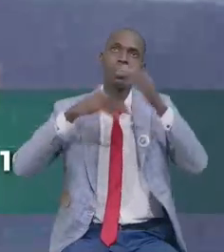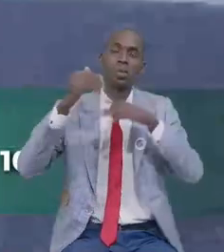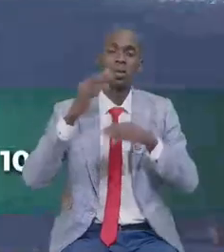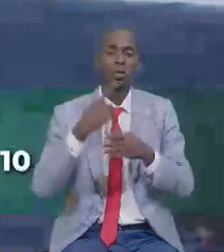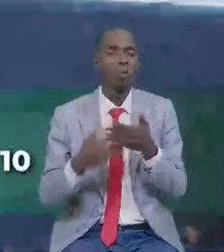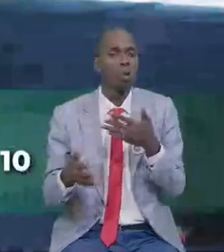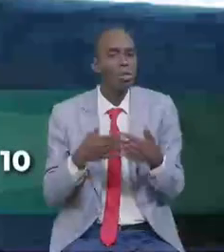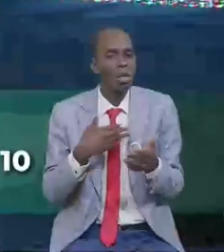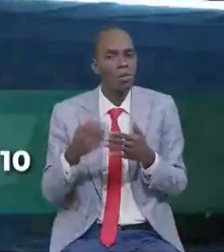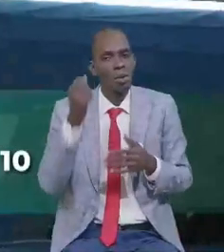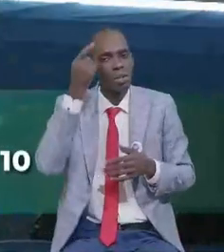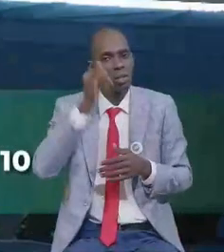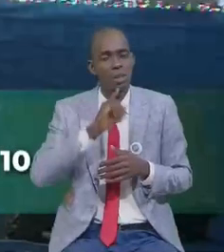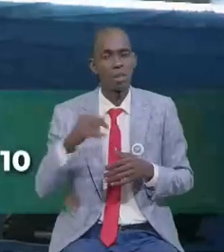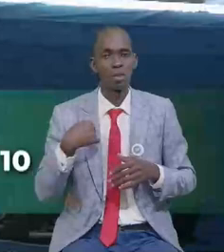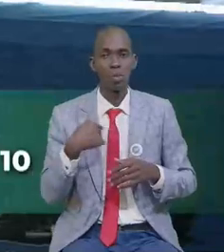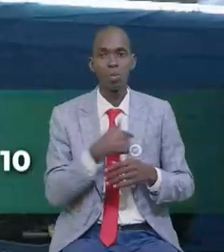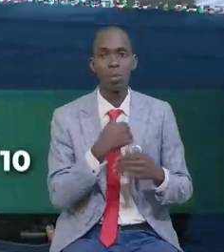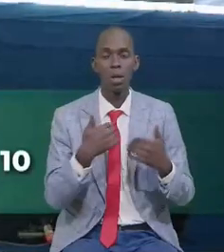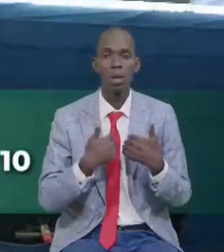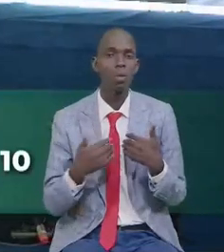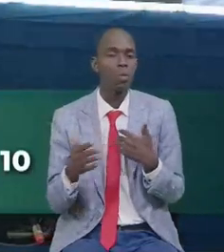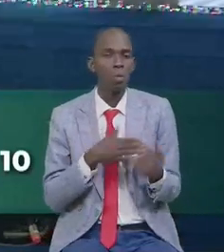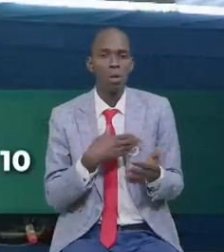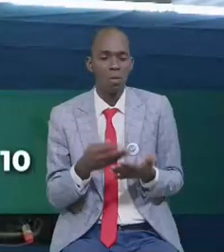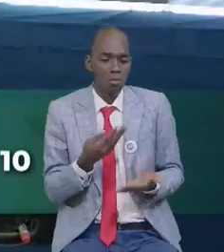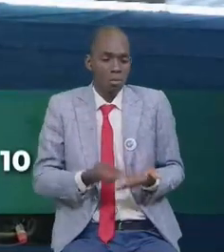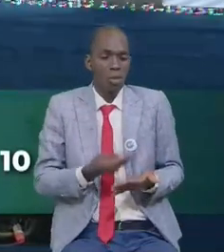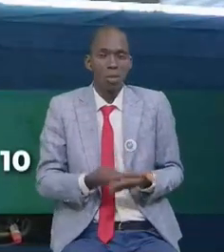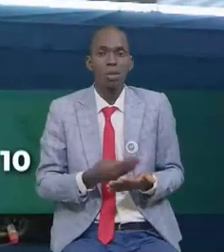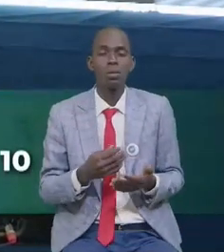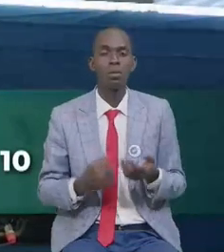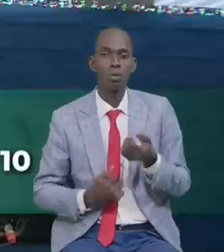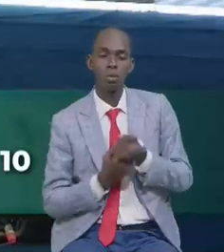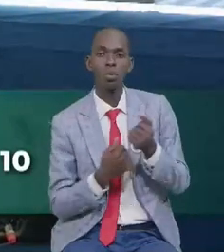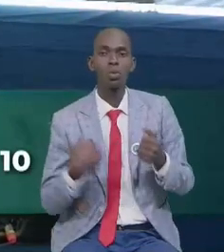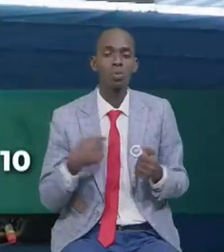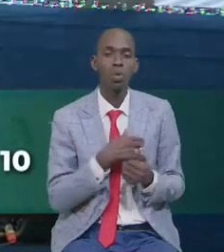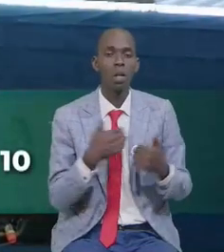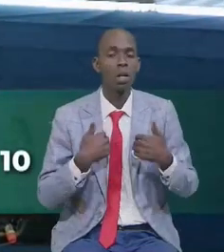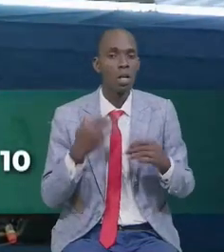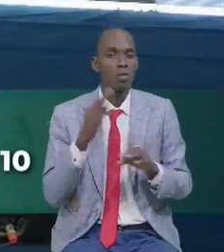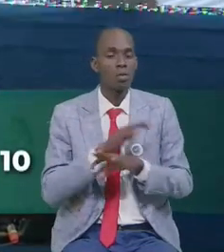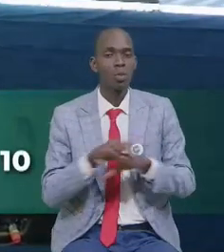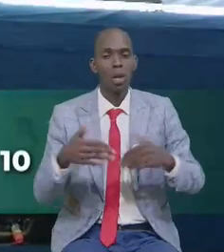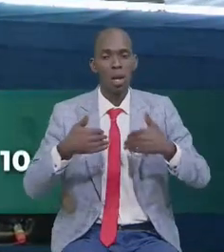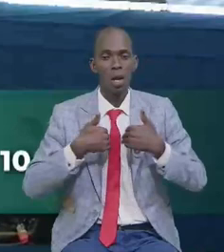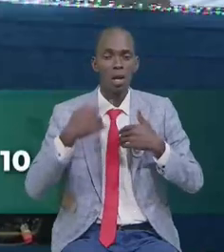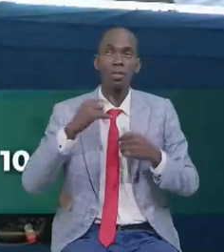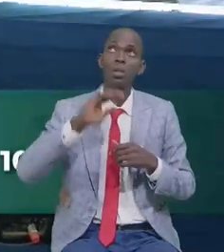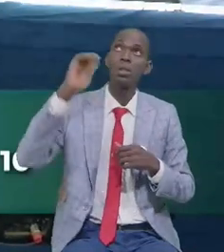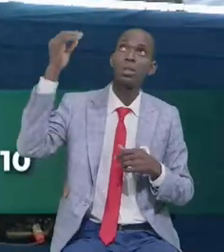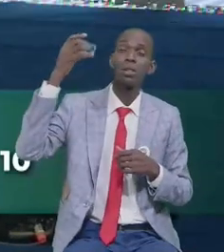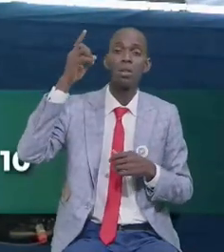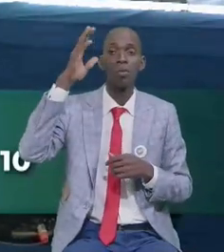importe la compréhension que nous avons. Peu importe les finances que nous avons, si nous n'avons pas la grâce de Dieu, la